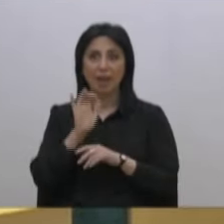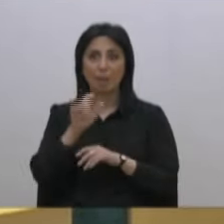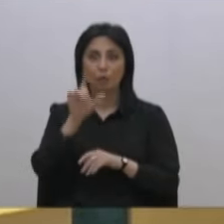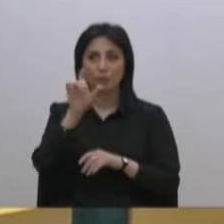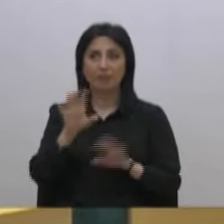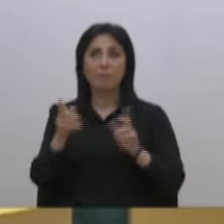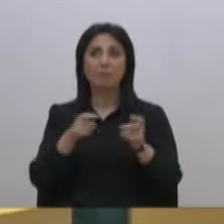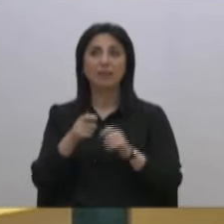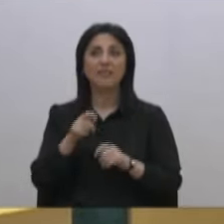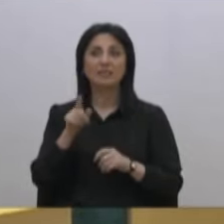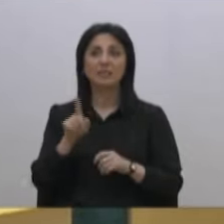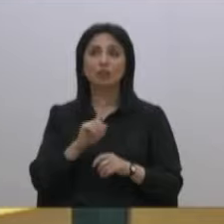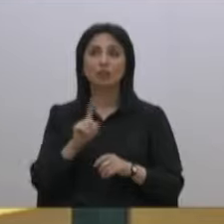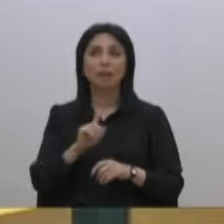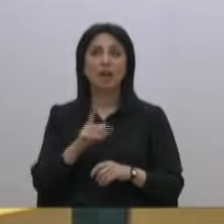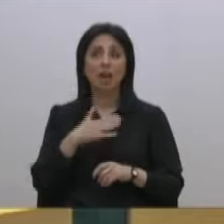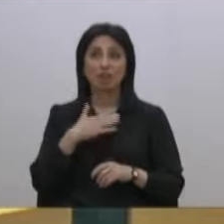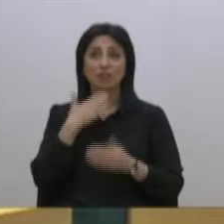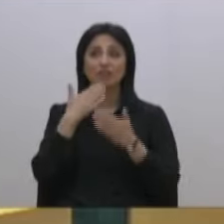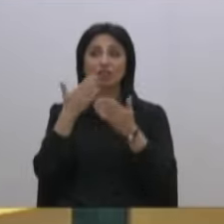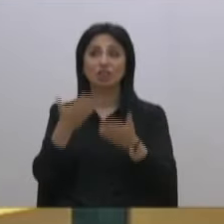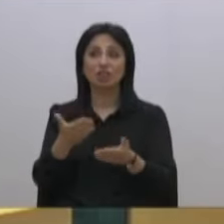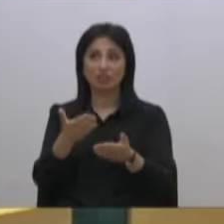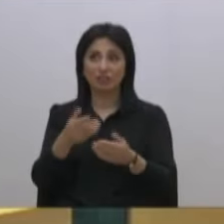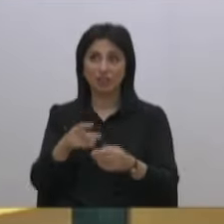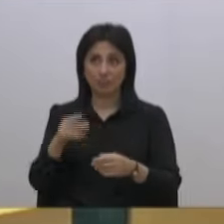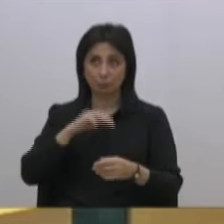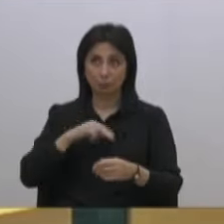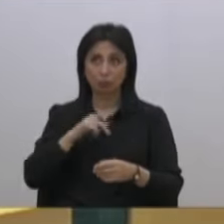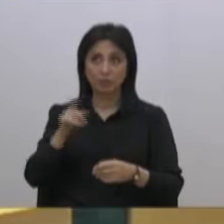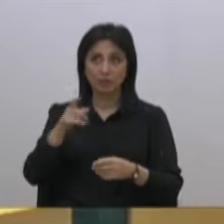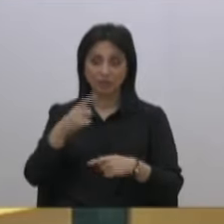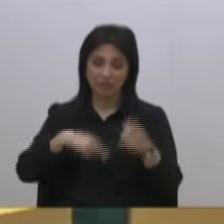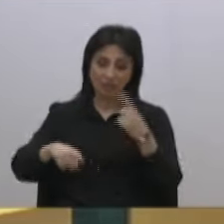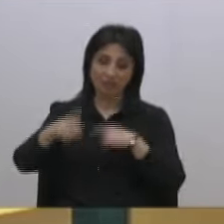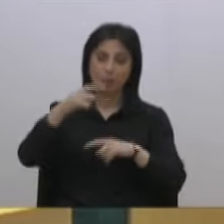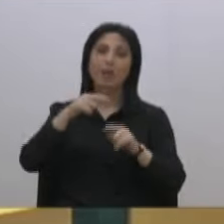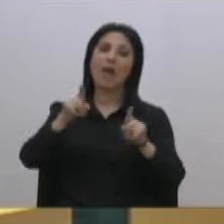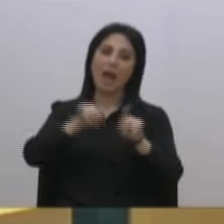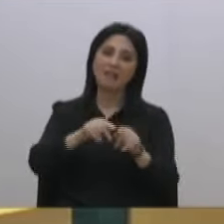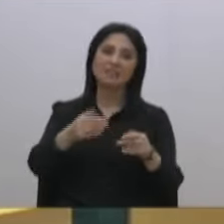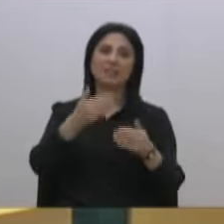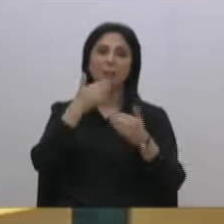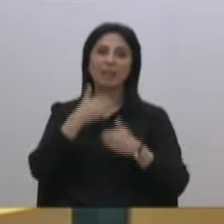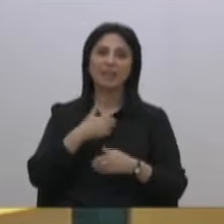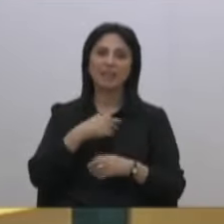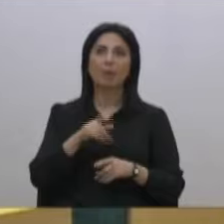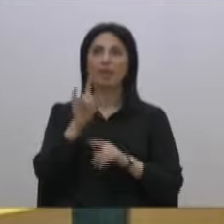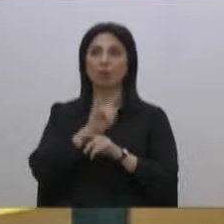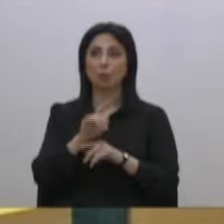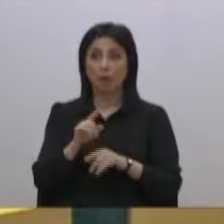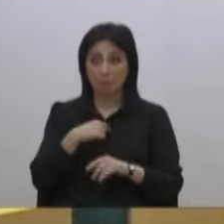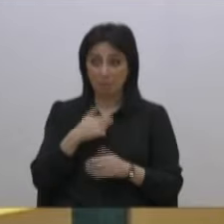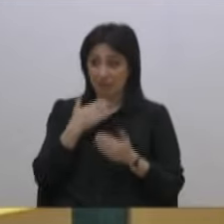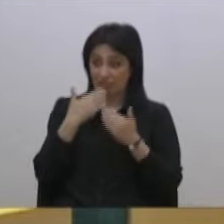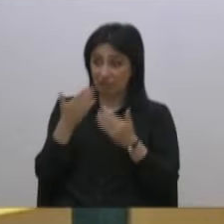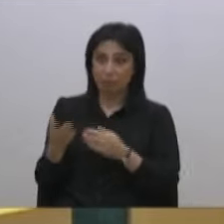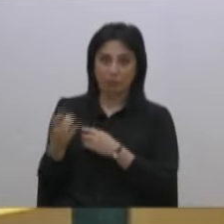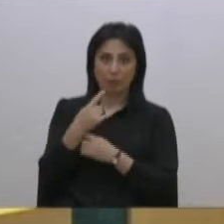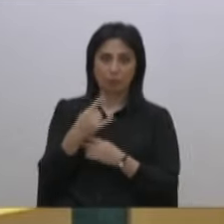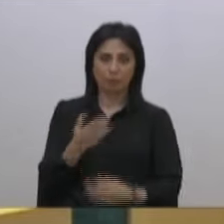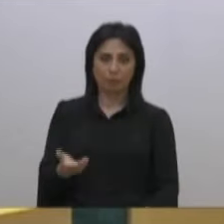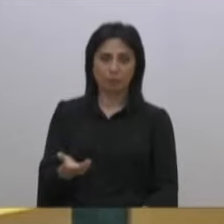ანუ პრეზიდენტისა, რომ რა ჩვენ მკითხეთ, მე და აღდაგულშავებმა იმას გვიტრიალებდა, ასე მკითხეთო და იტყუებოდა. რა ჩვენ მკითხეთ, იმას გვატყუებდა, არც